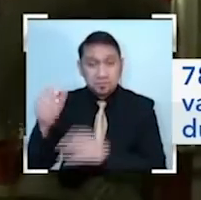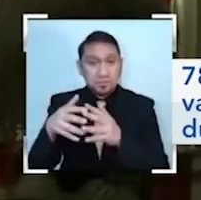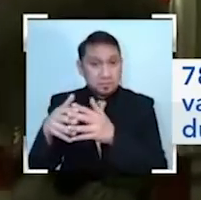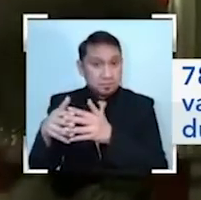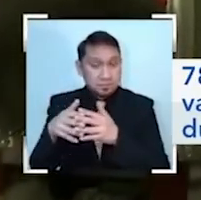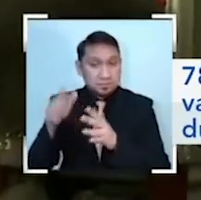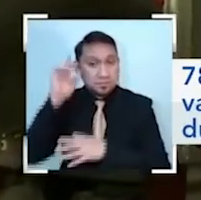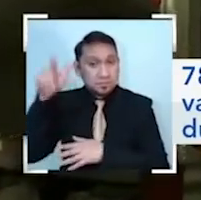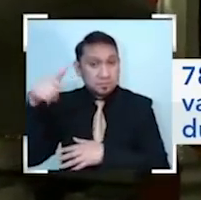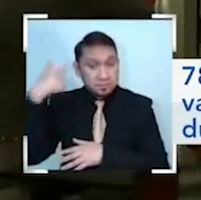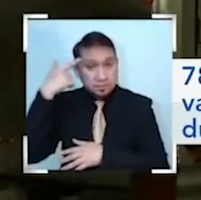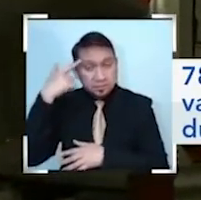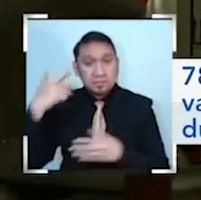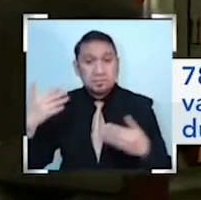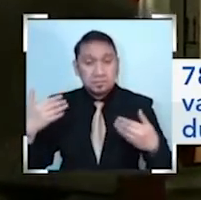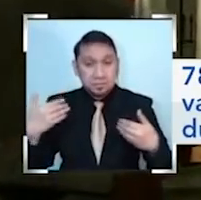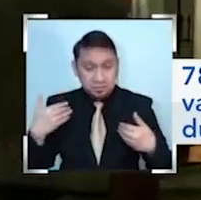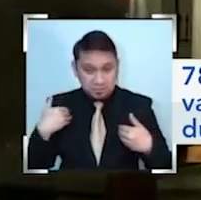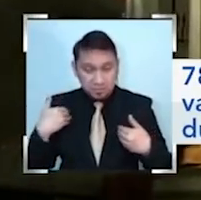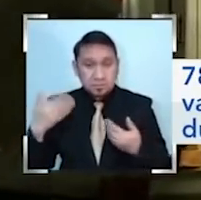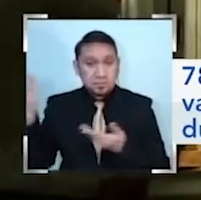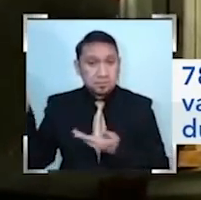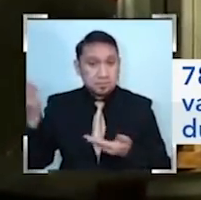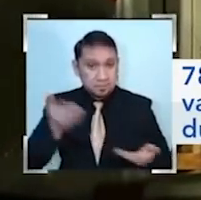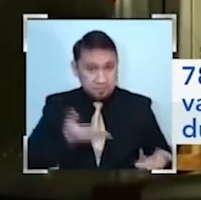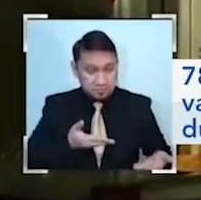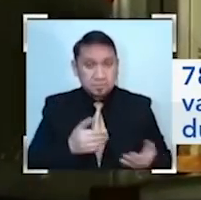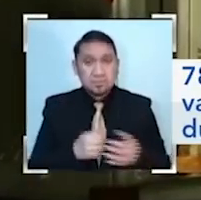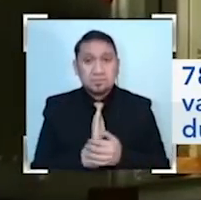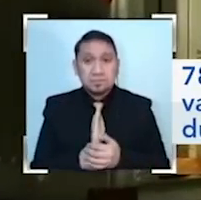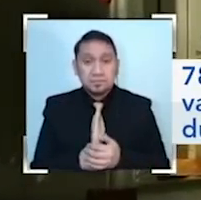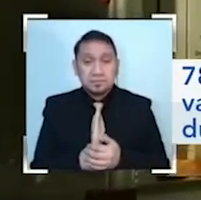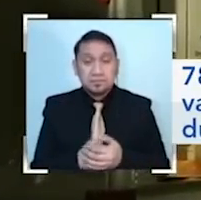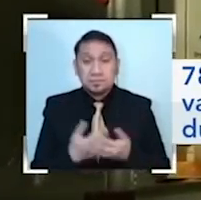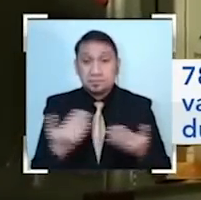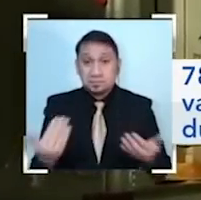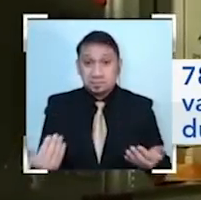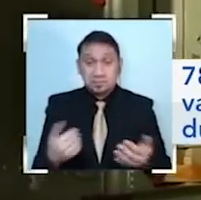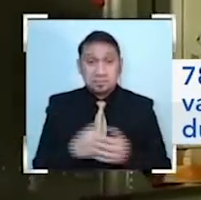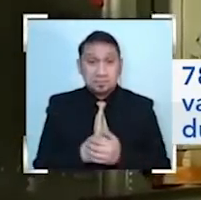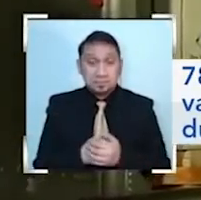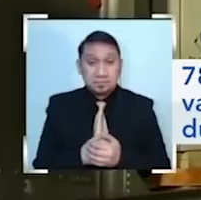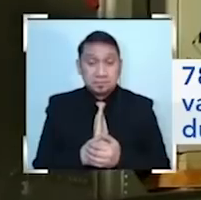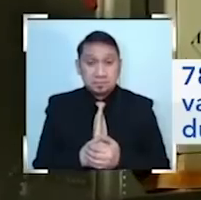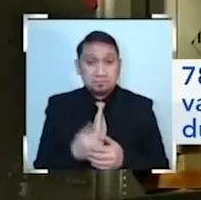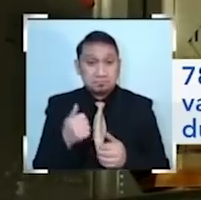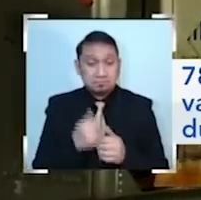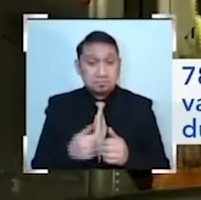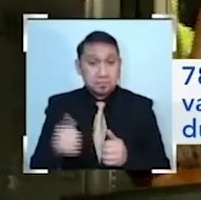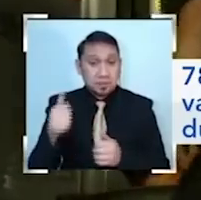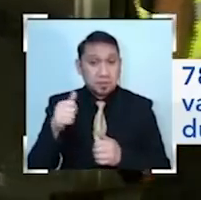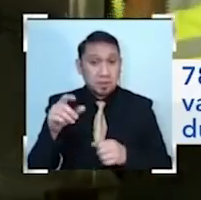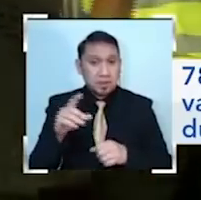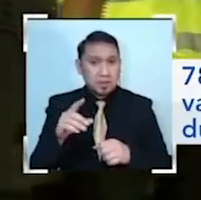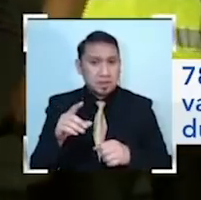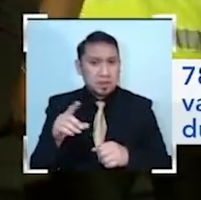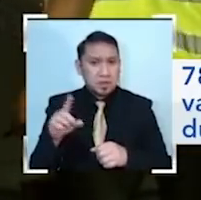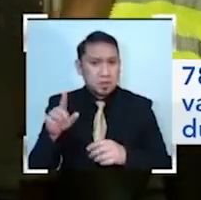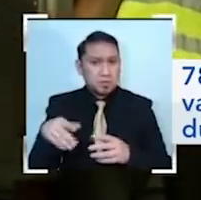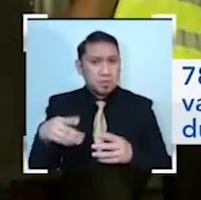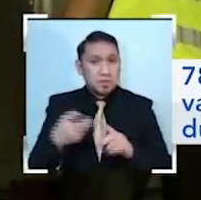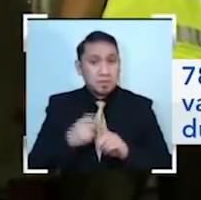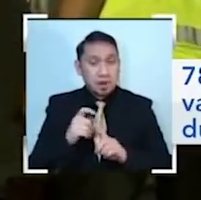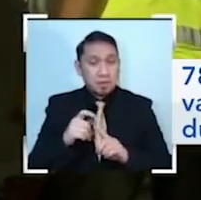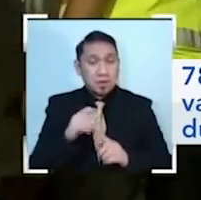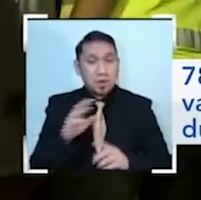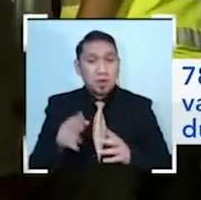ng delivery ng reformulated vaccine doses. Mismong anak nga raw ng acting deputy chief of mission ng US Embassy ay